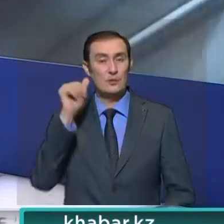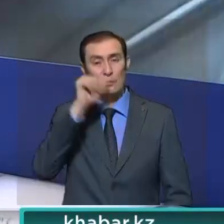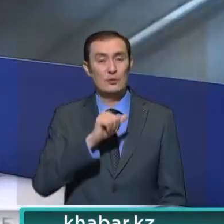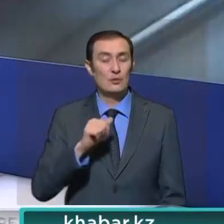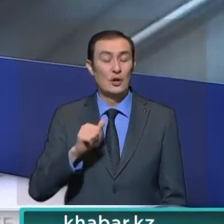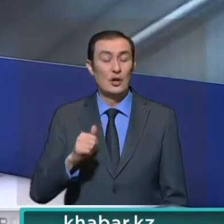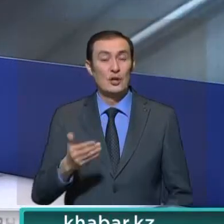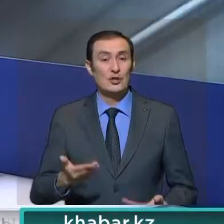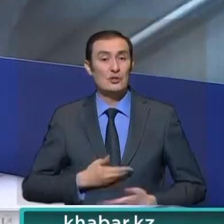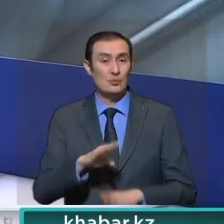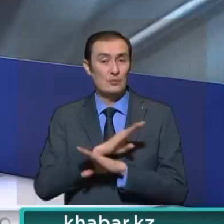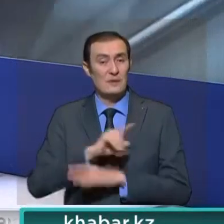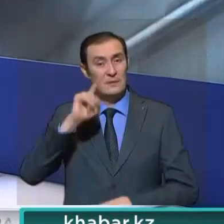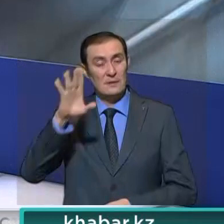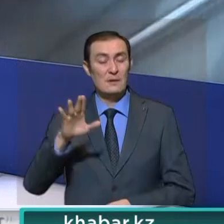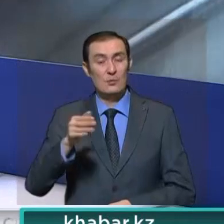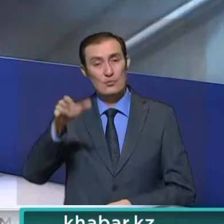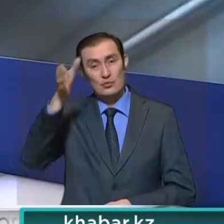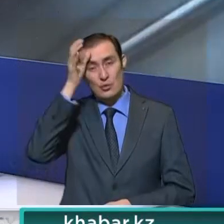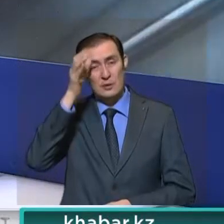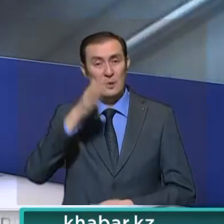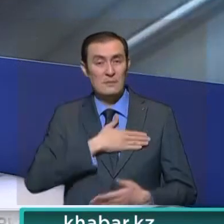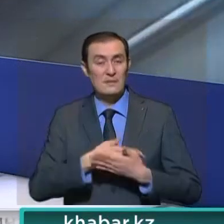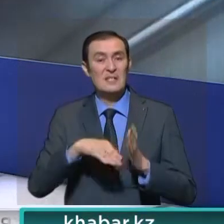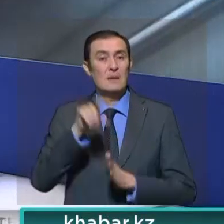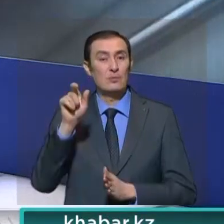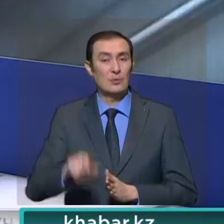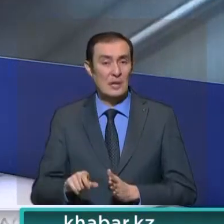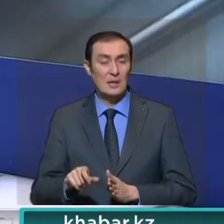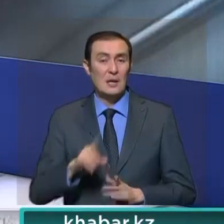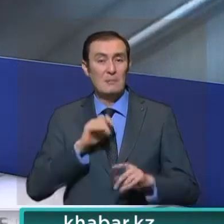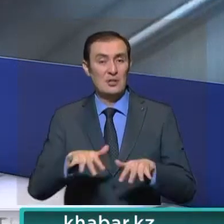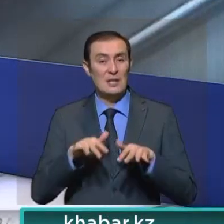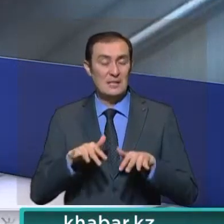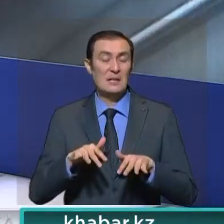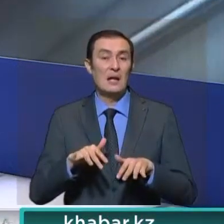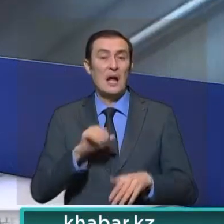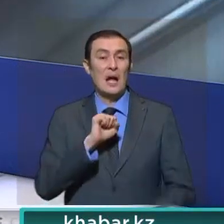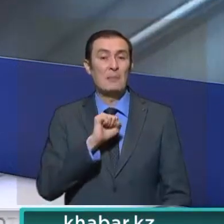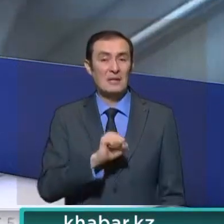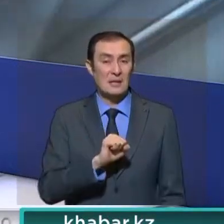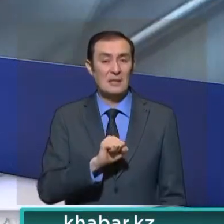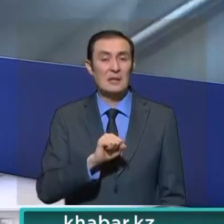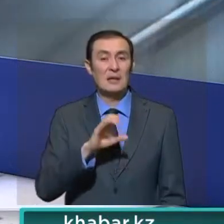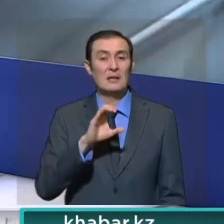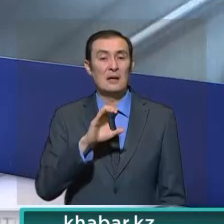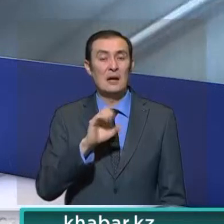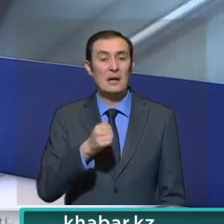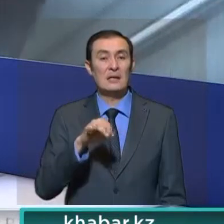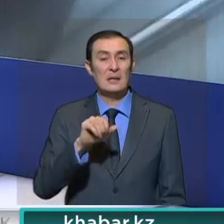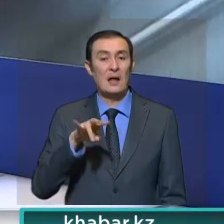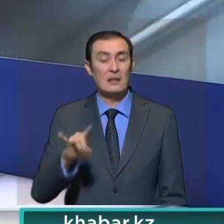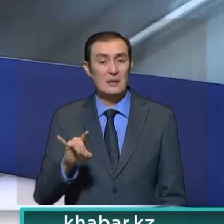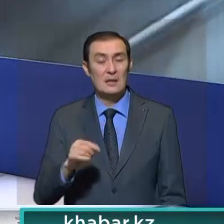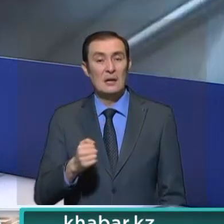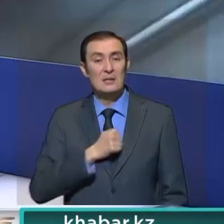ушел из жизни видный ученый философ общественный деятель депутат маджелиса второго и третьего созыва в хамангельды айтолы